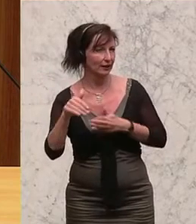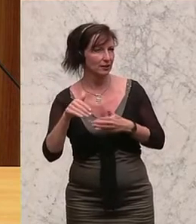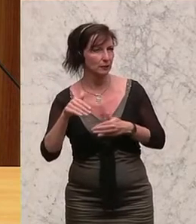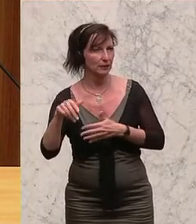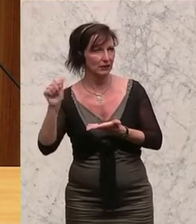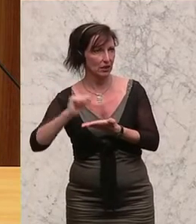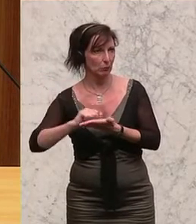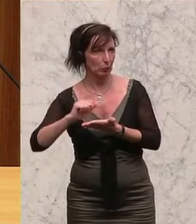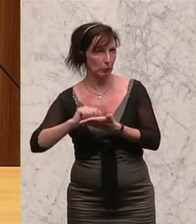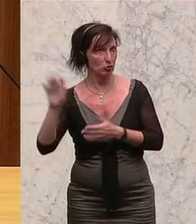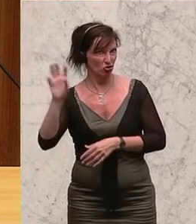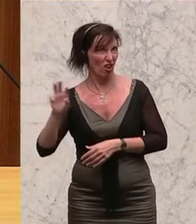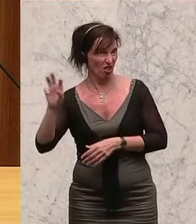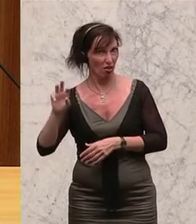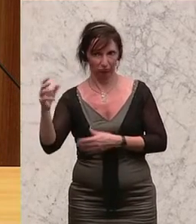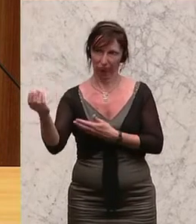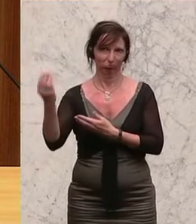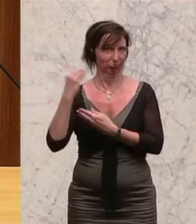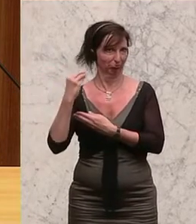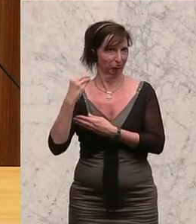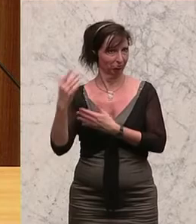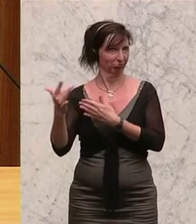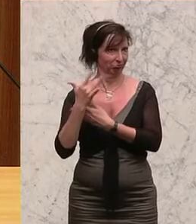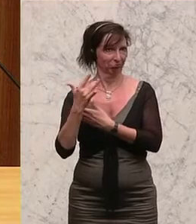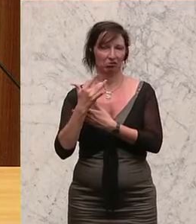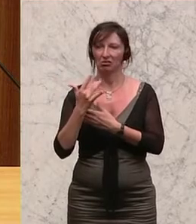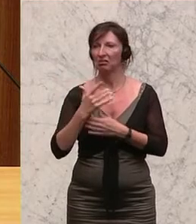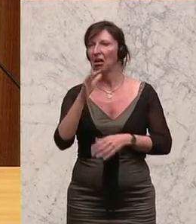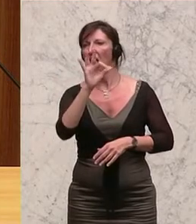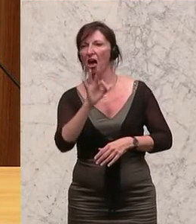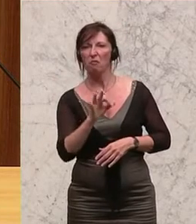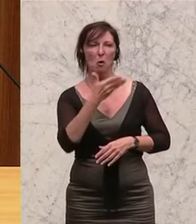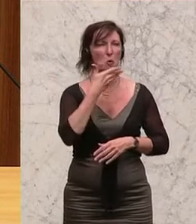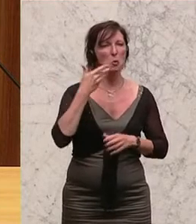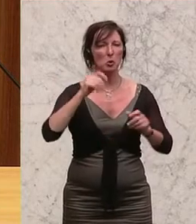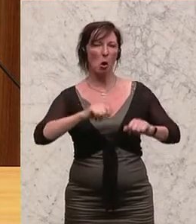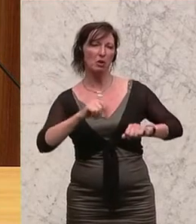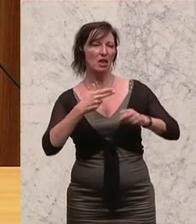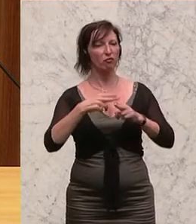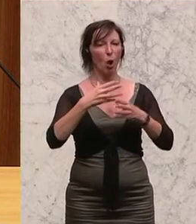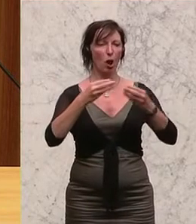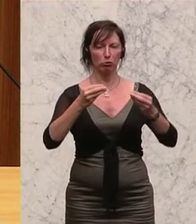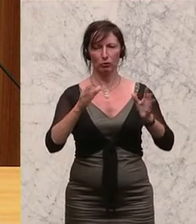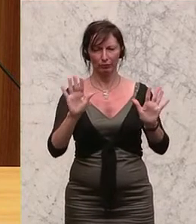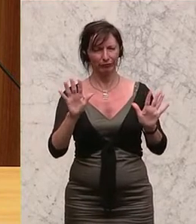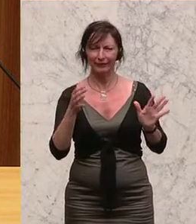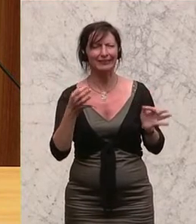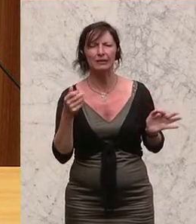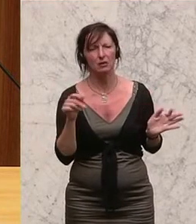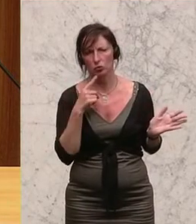Finanzminister Schelling, die Freiheitlichen hätten keine Lösungskompetenzen. Das kommentiere ich jetzt nicht. Ich sage Ihnen nur ein